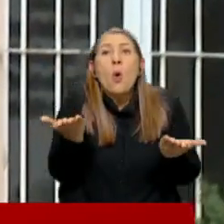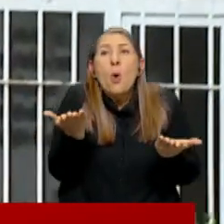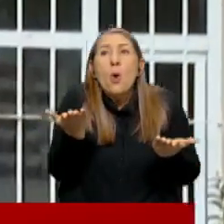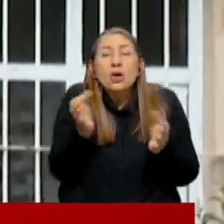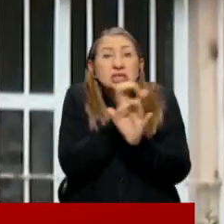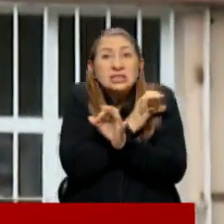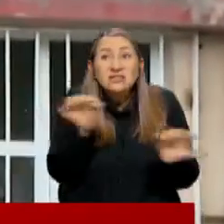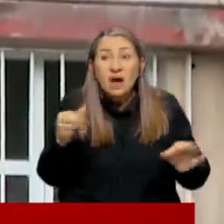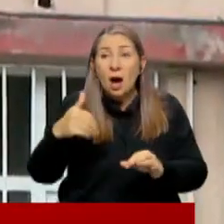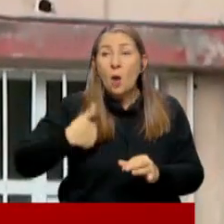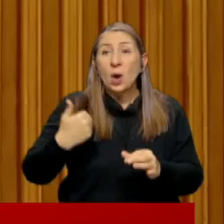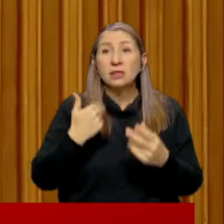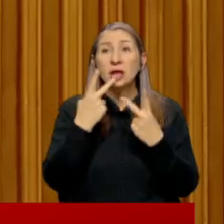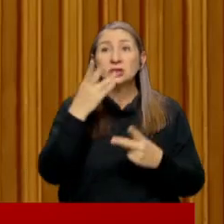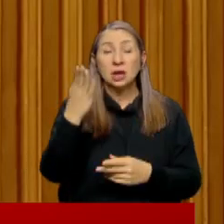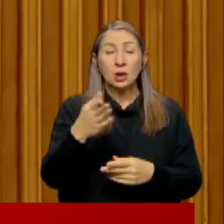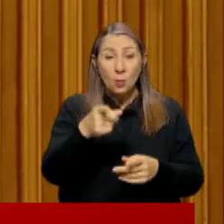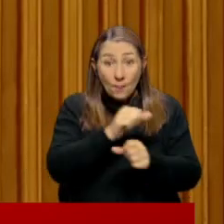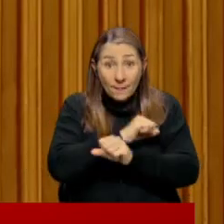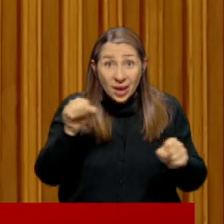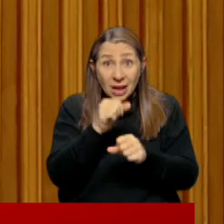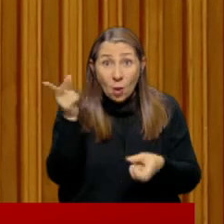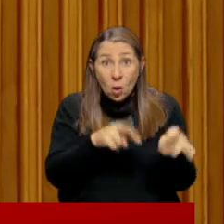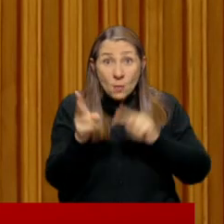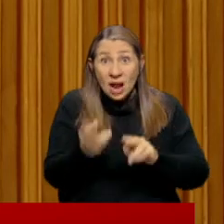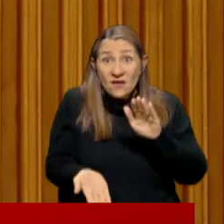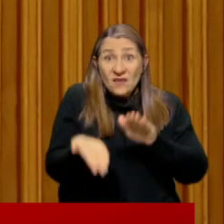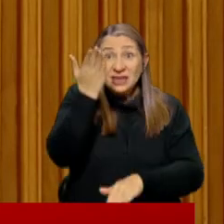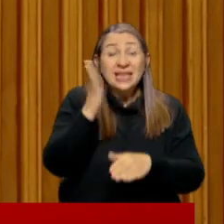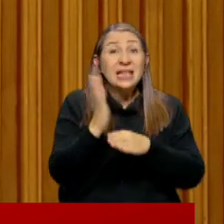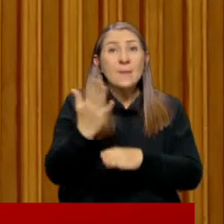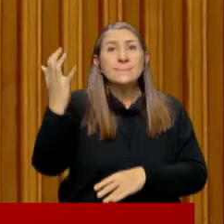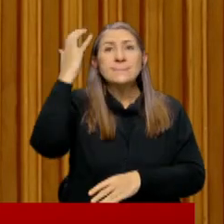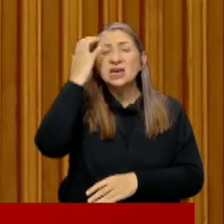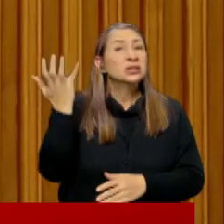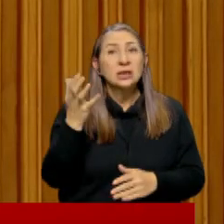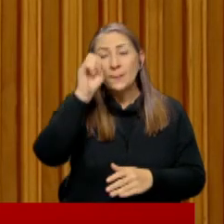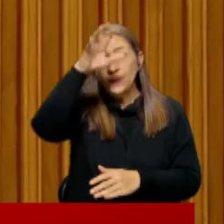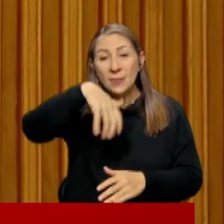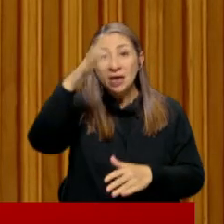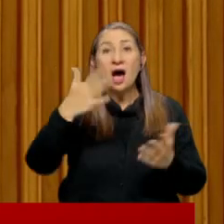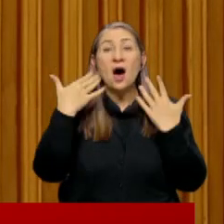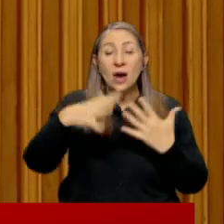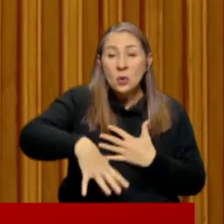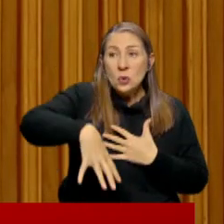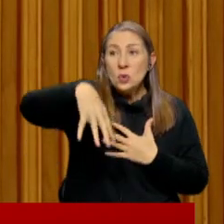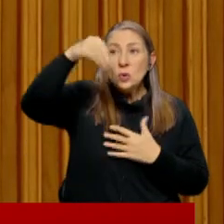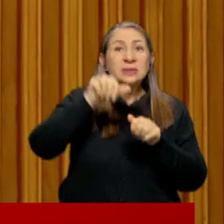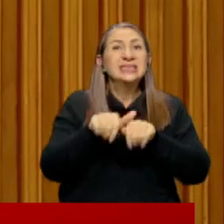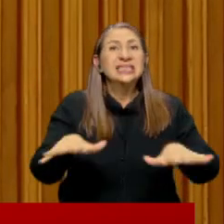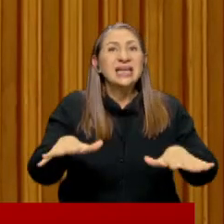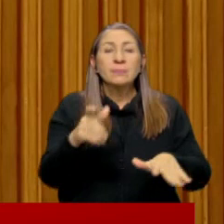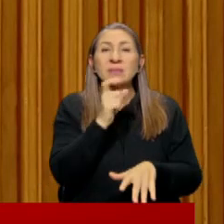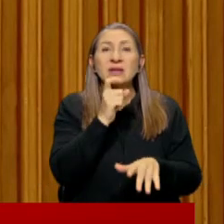başvurulmadığını avukatlara açıkladı faciada ölümleri artıran etkenlerin başında madendeki havalandırma sisteminin